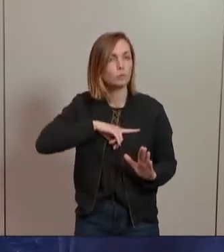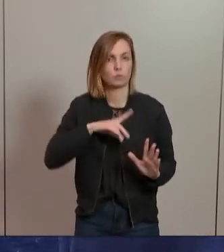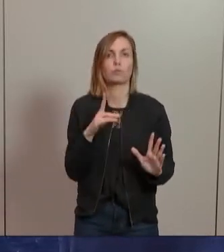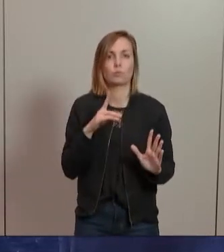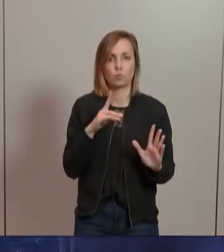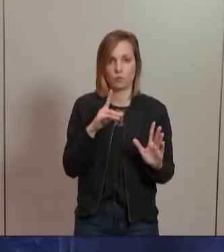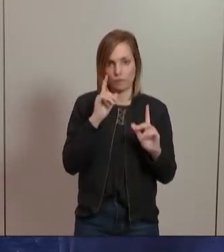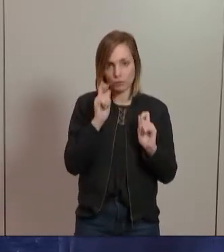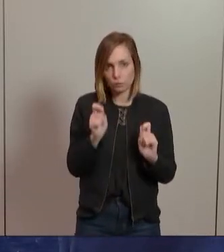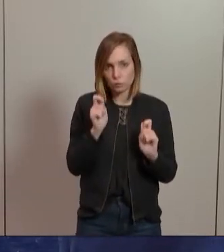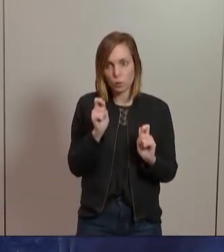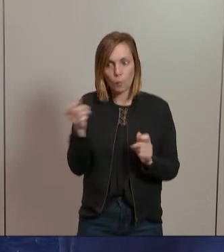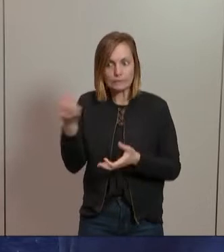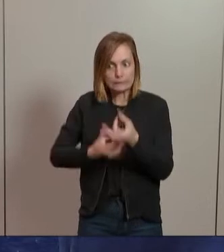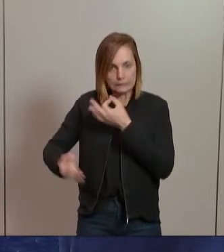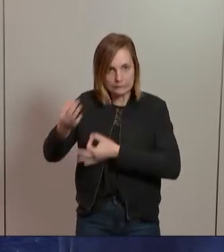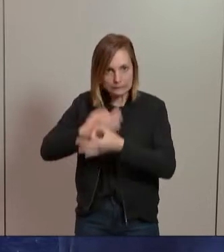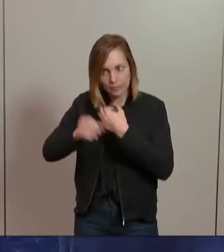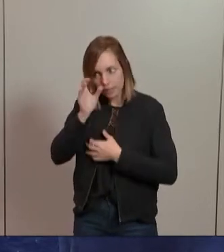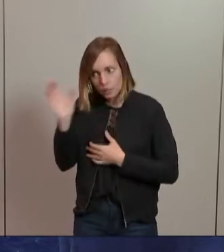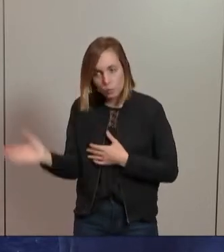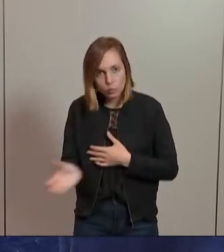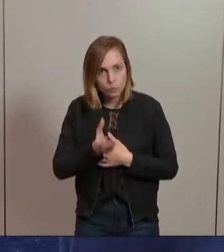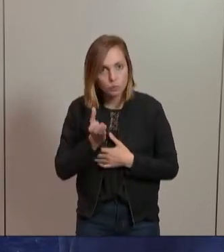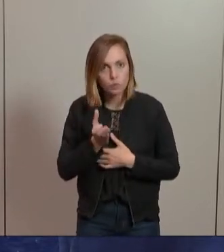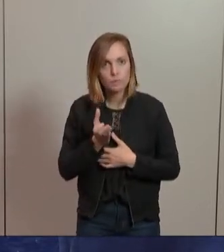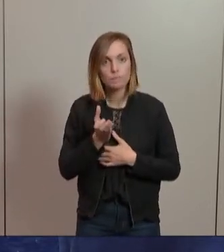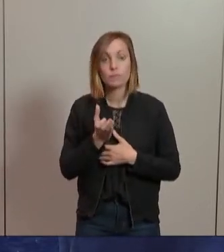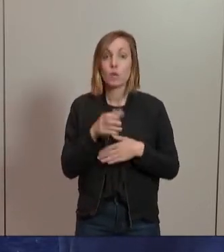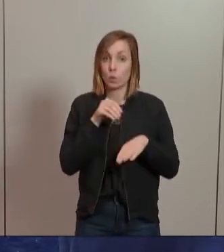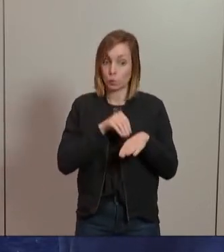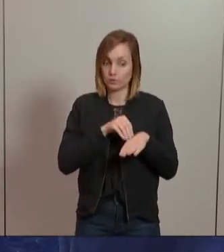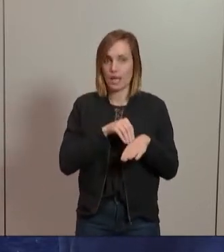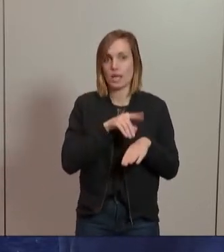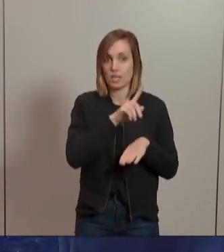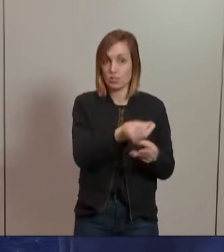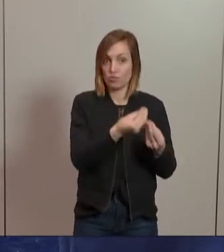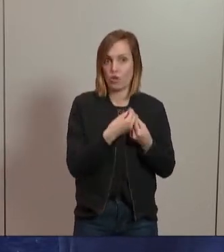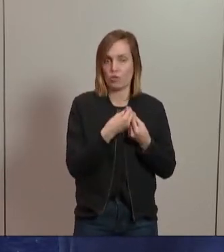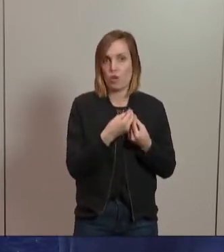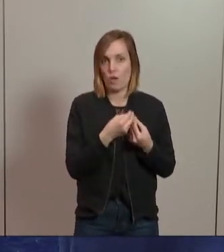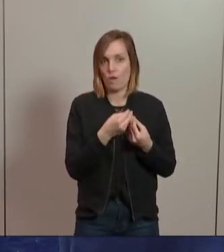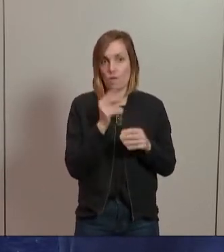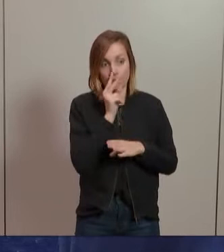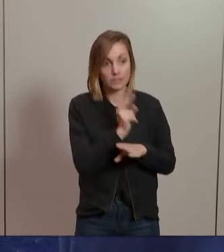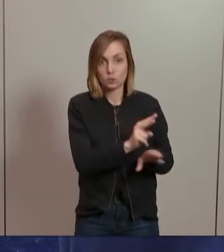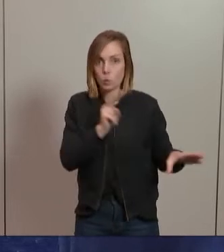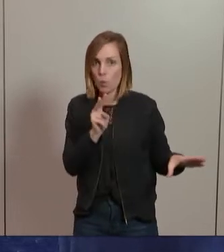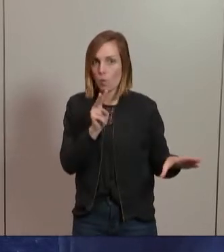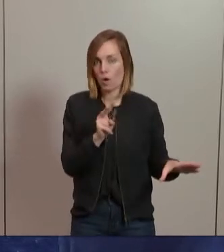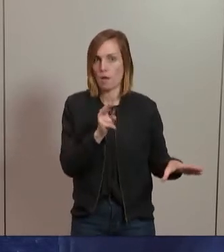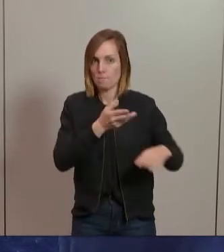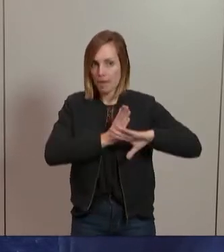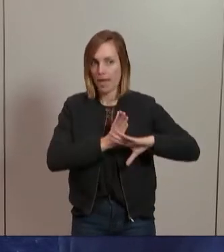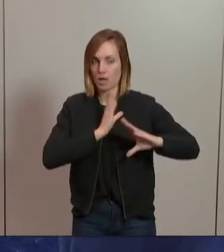les principes retenus. Je le rappelle, si on doit avoir, grâce à ce conseil, vraiment une visée opérationnelle, il s'agit d'apporter un plus à